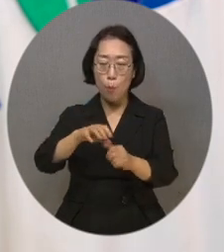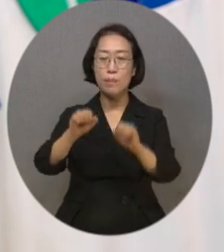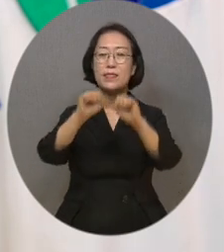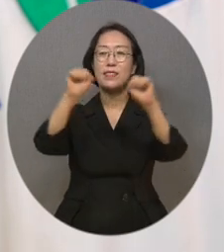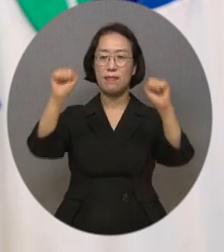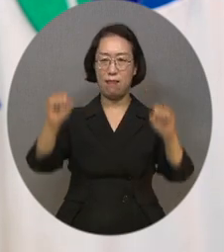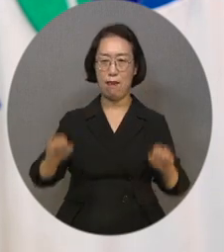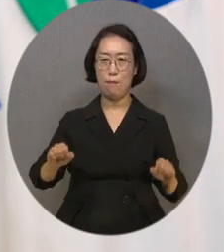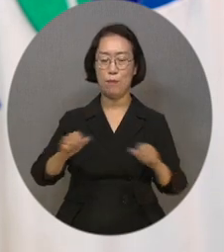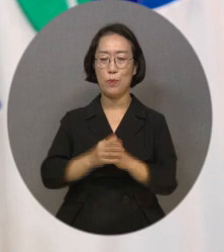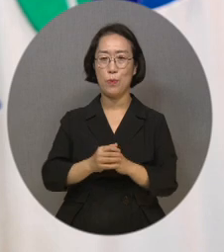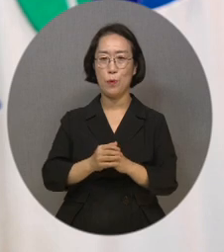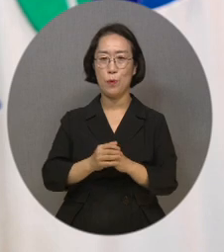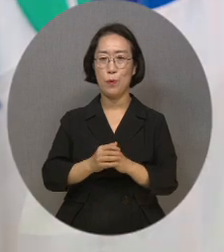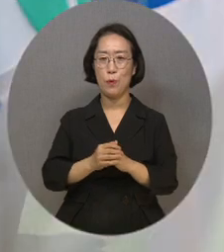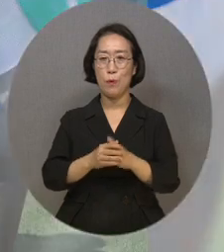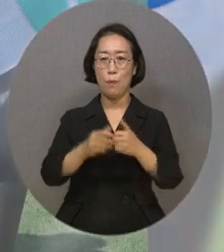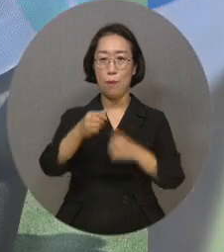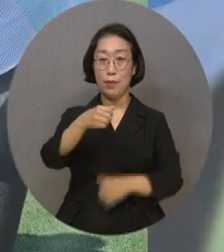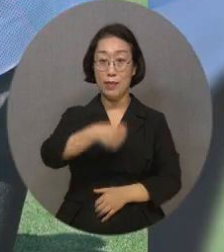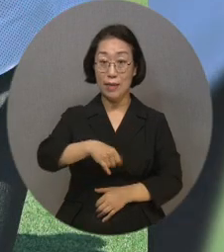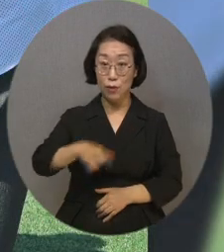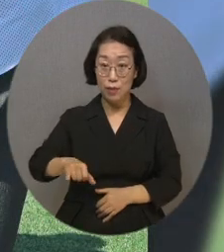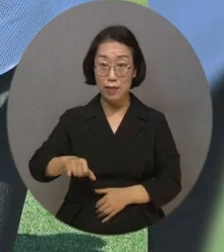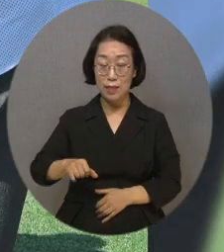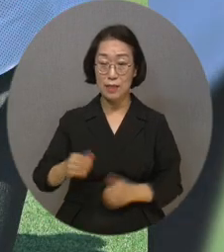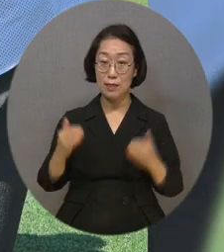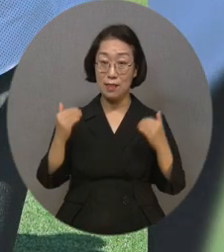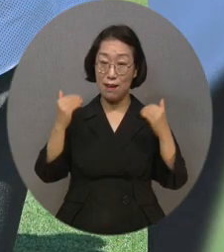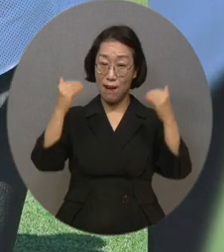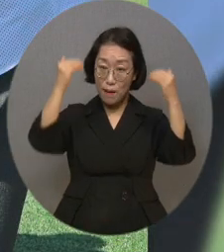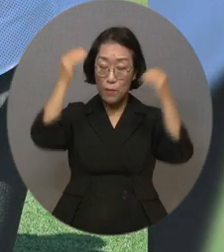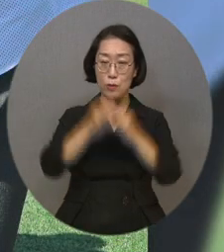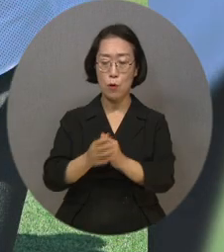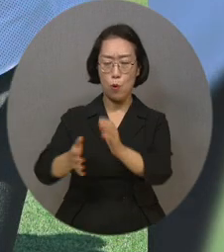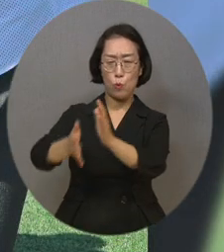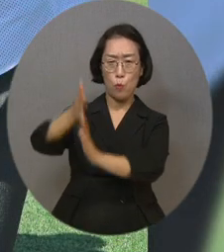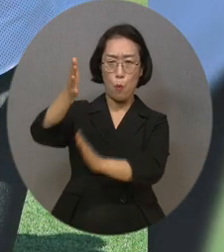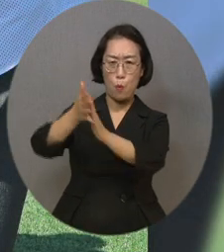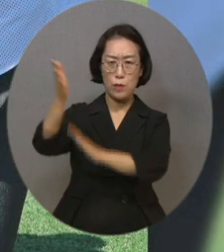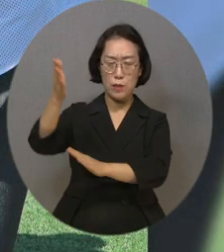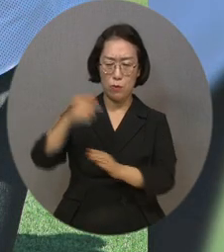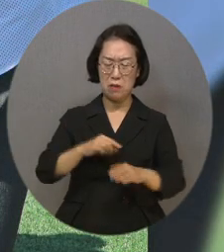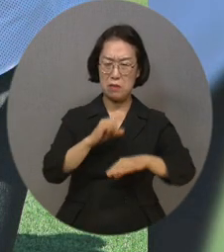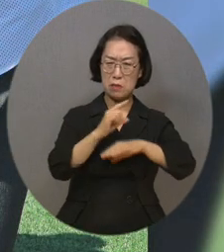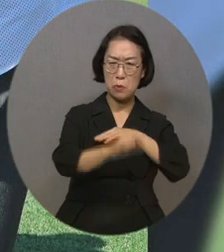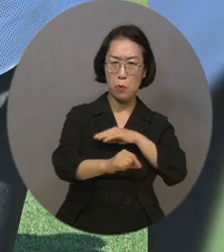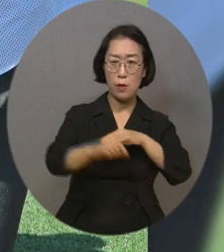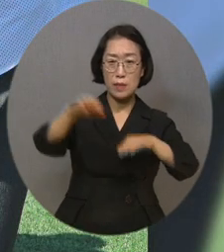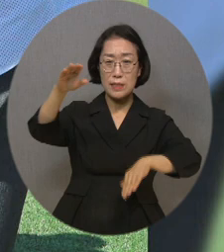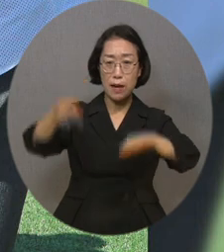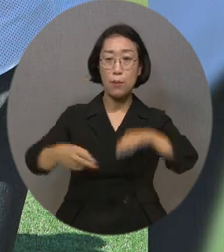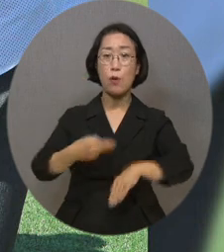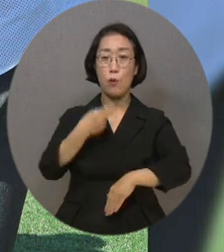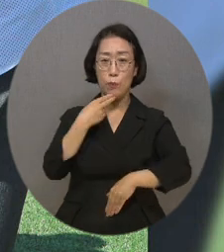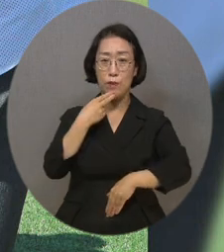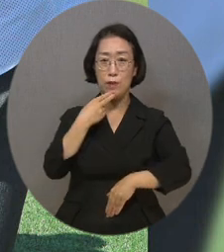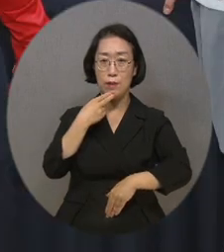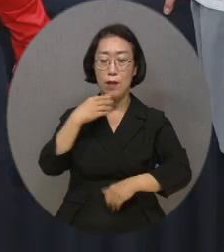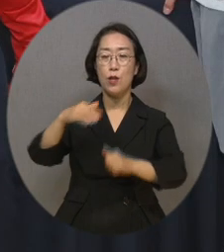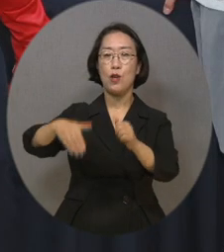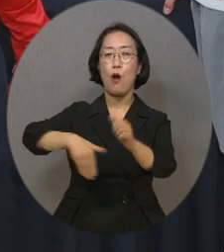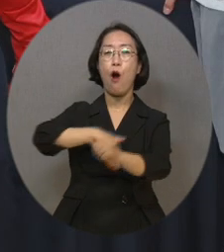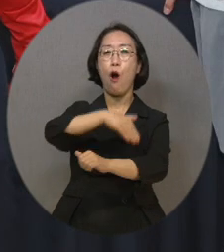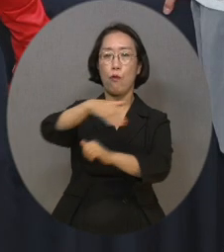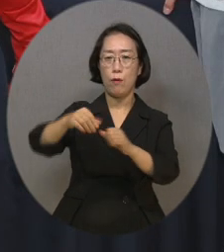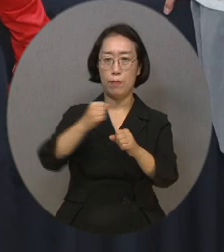아이들이 자라면서 도시와는 차별받지 않는 그런 여러 가지 놀 수 있는 여건 이런